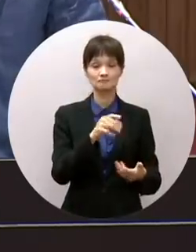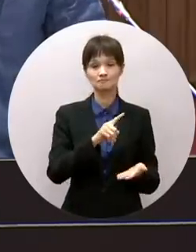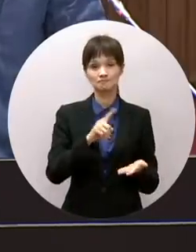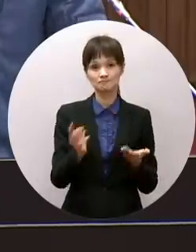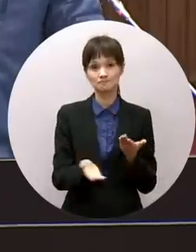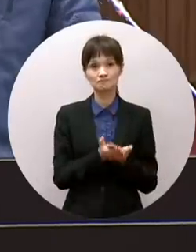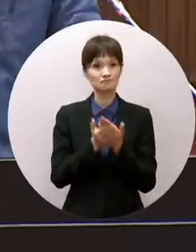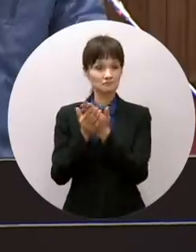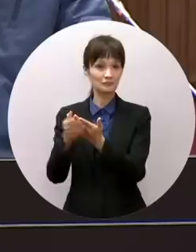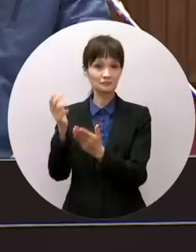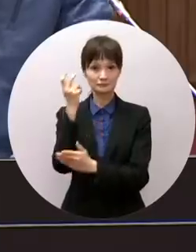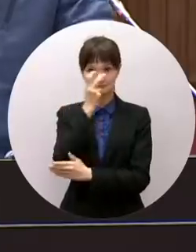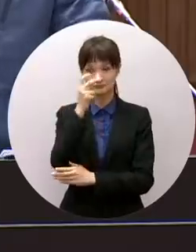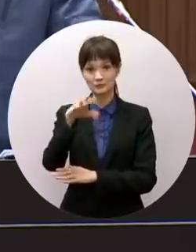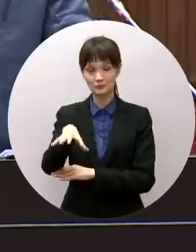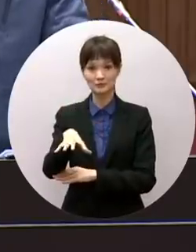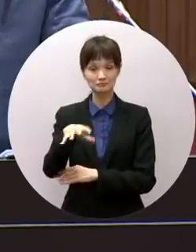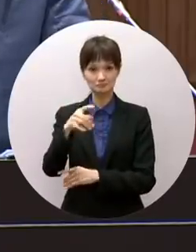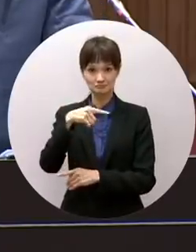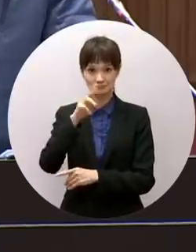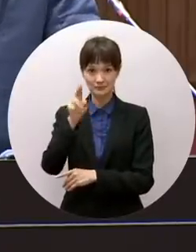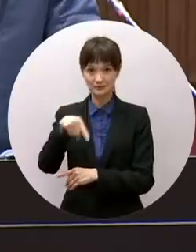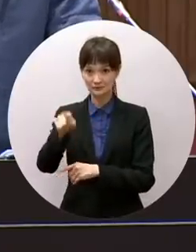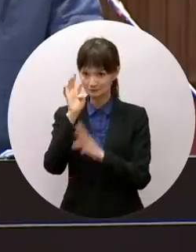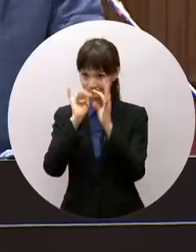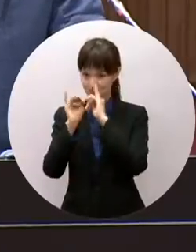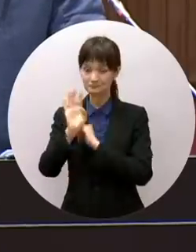监察院去做调查。好，接着请教院长，